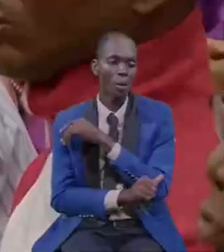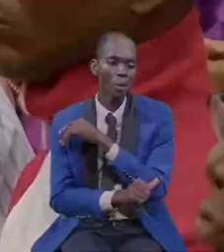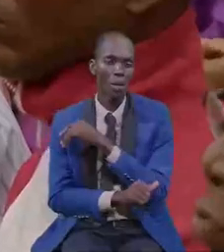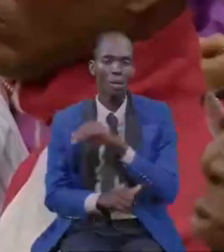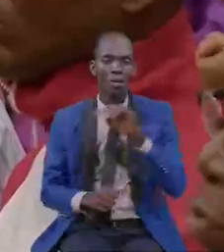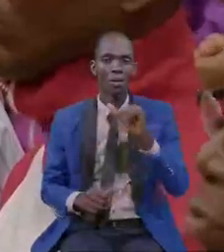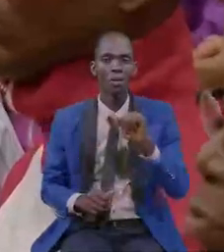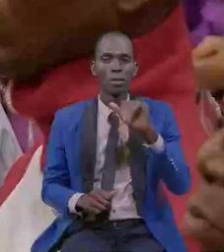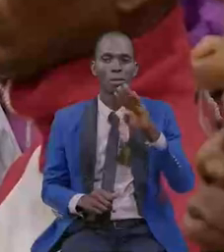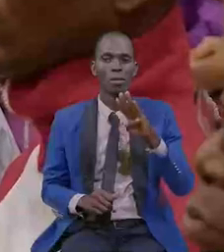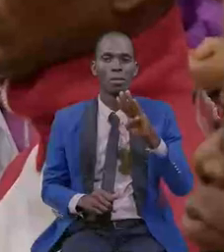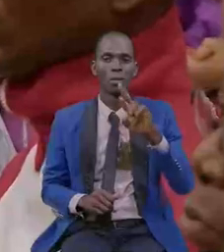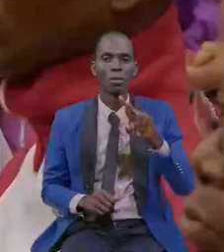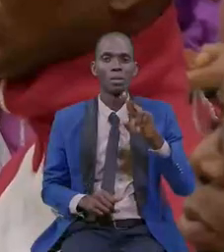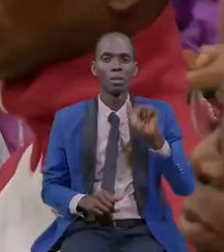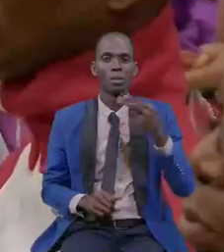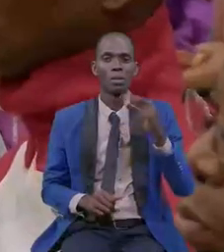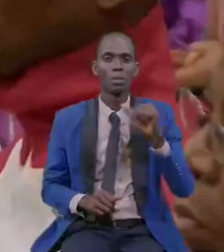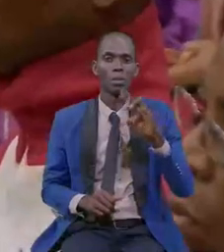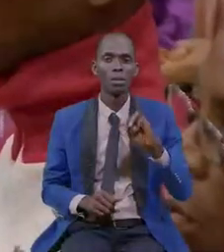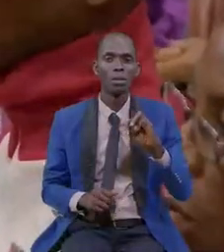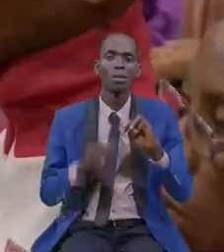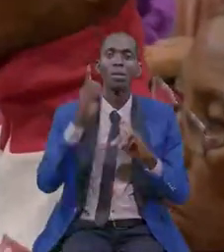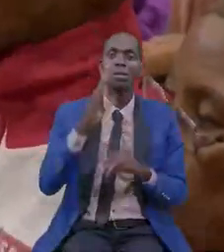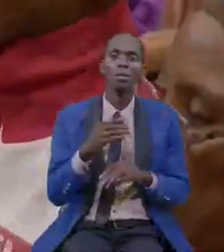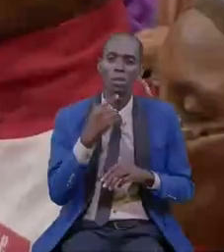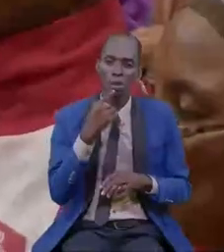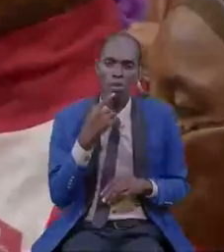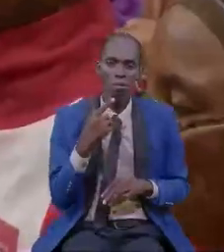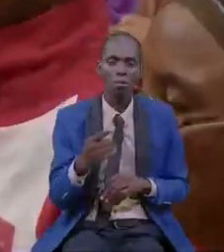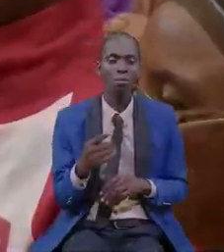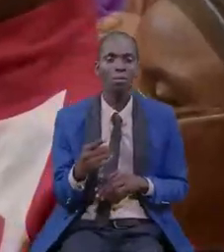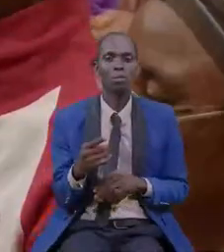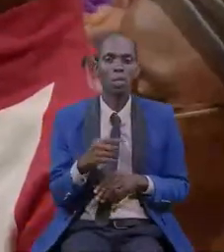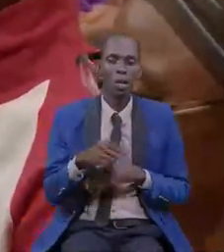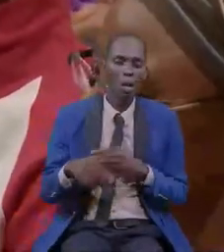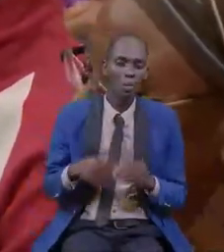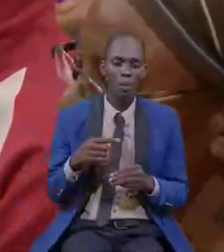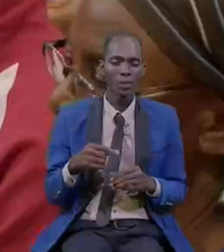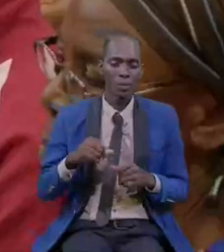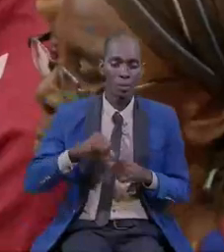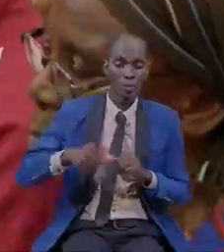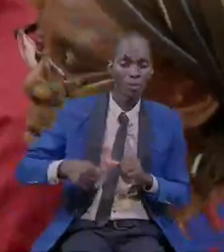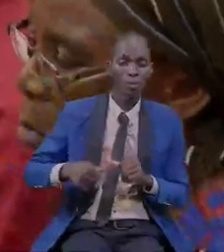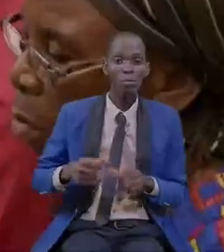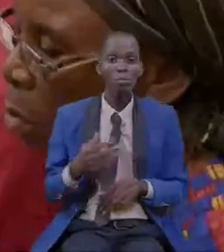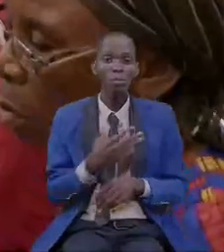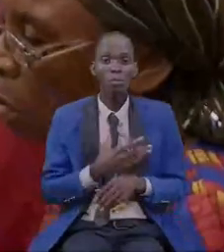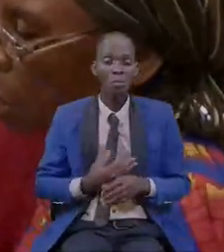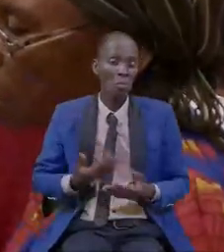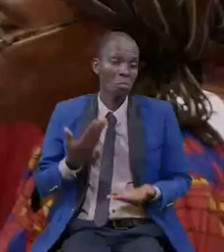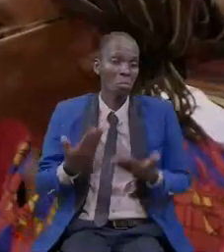d'Abraham le Seigneur lui avait dit clairement à propos de la circoncision et bien qu'il avait